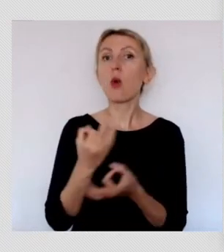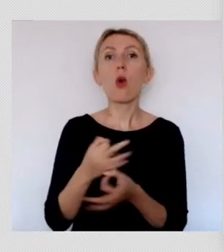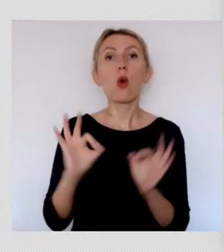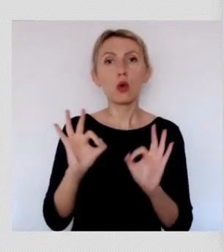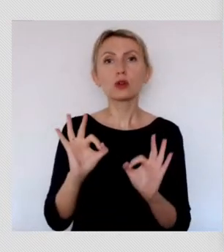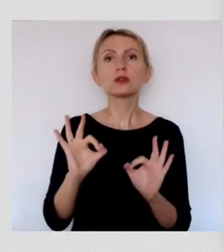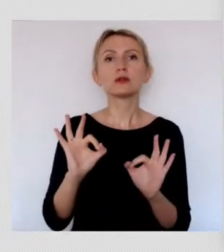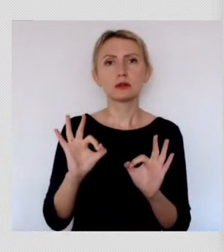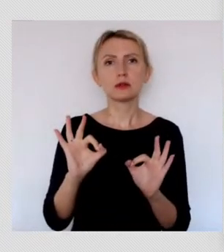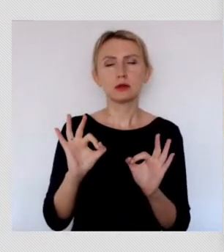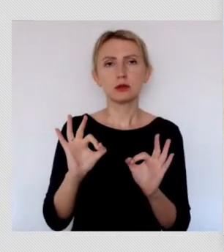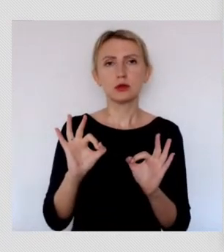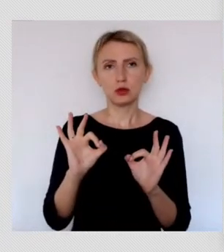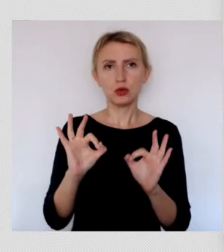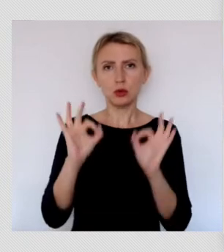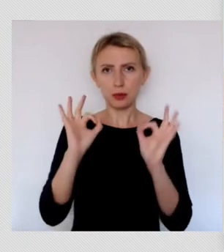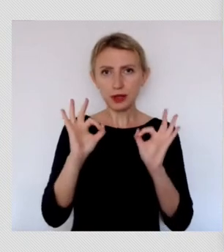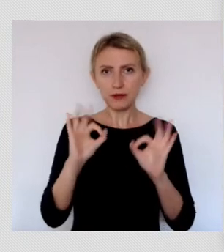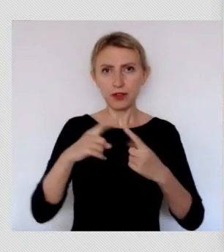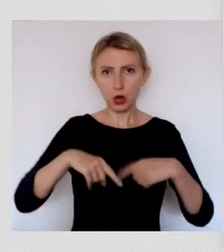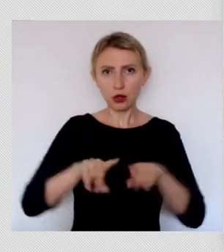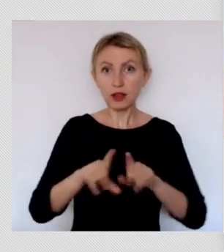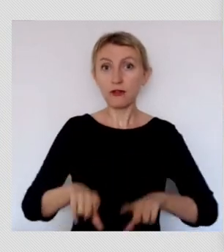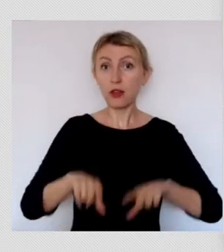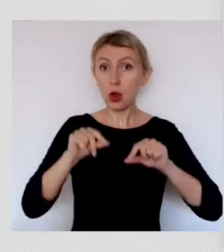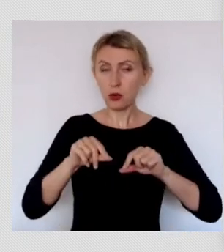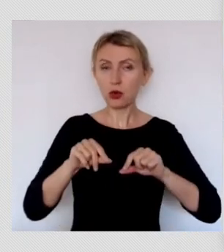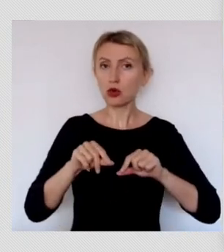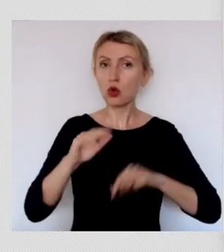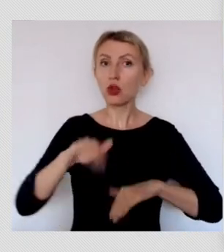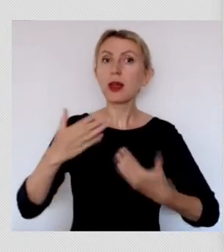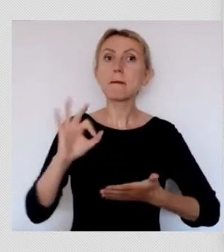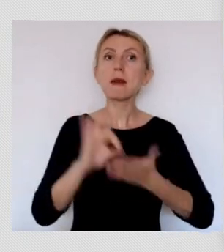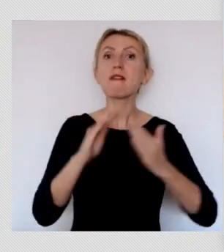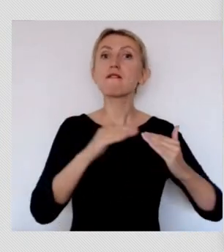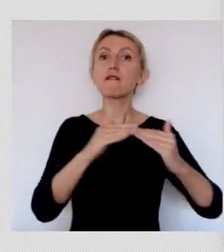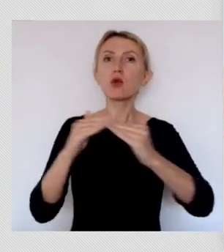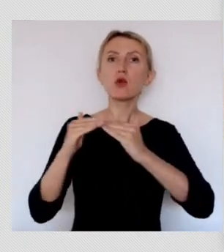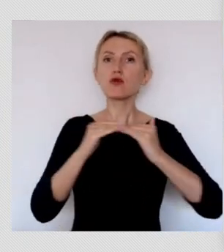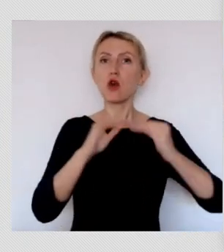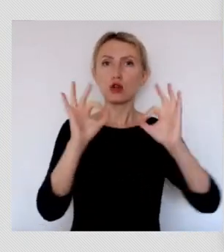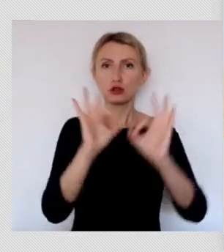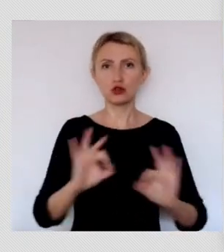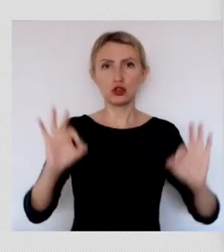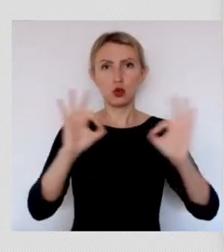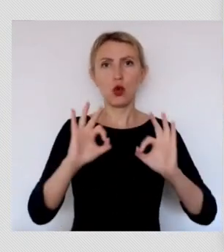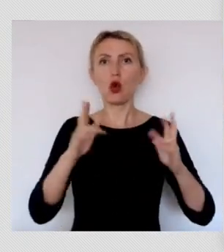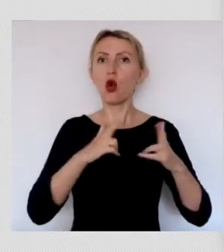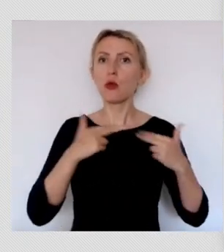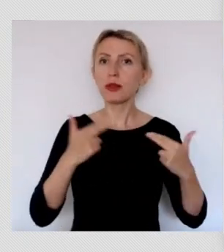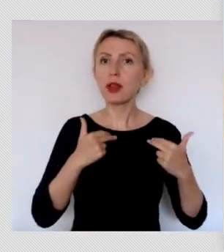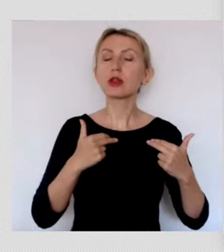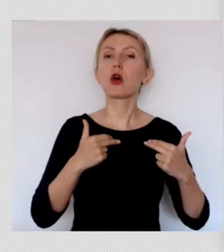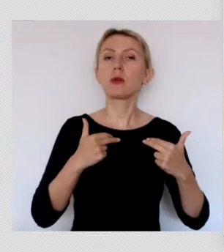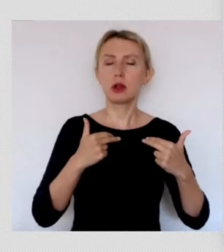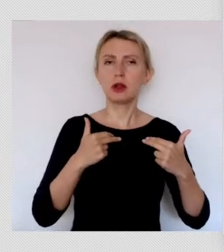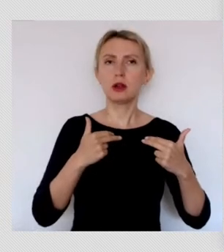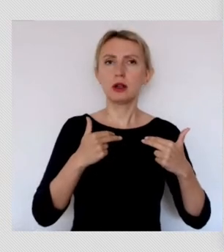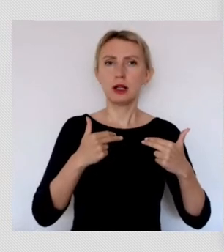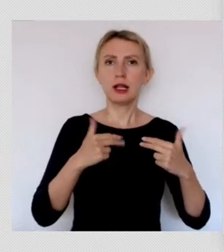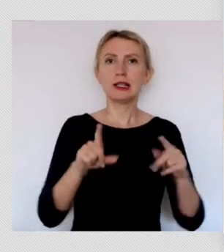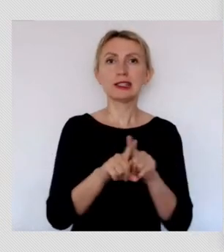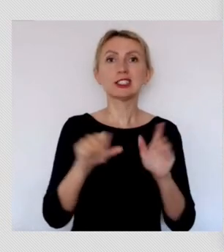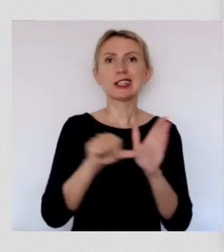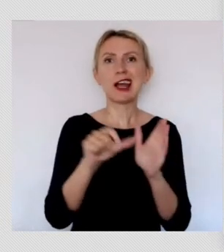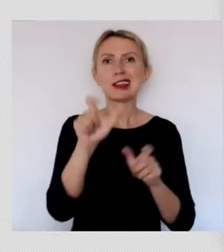właściwie przeprowadzonych wyborów to jest zapewnienie równości szans komitetom i